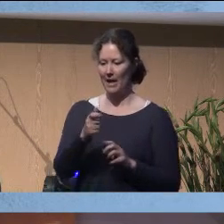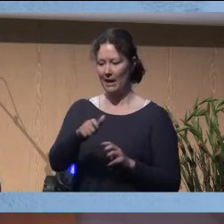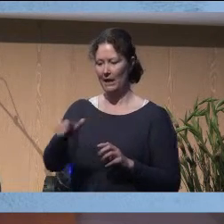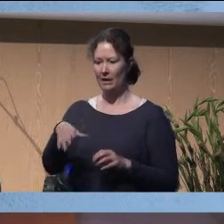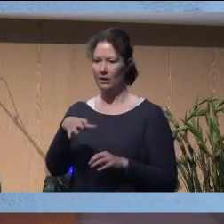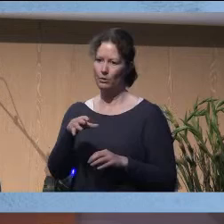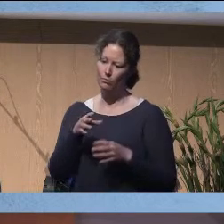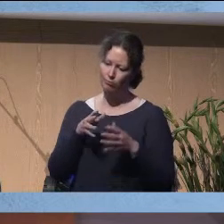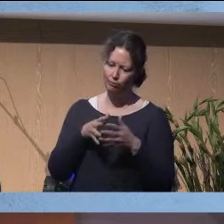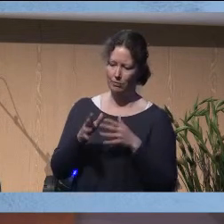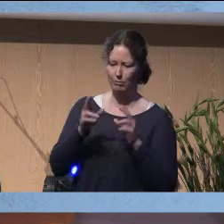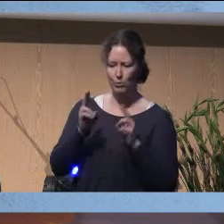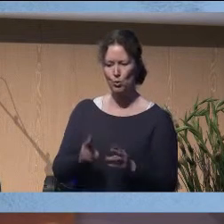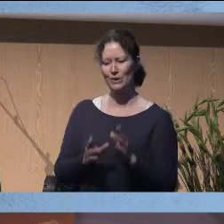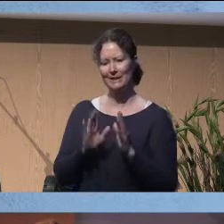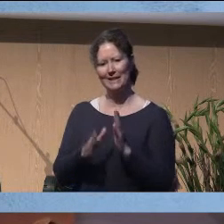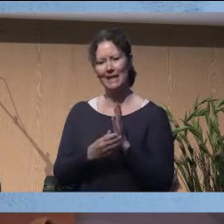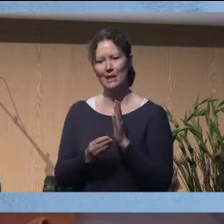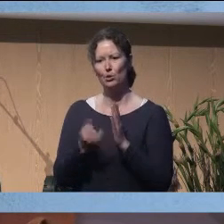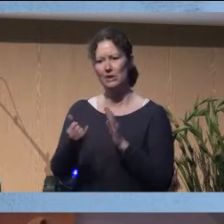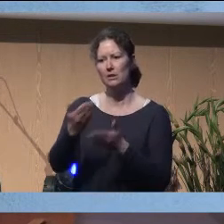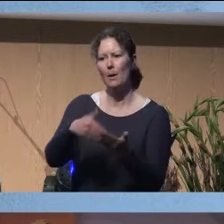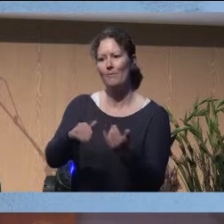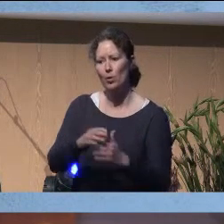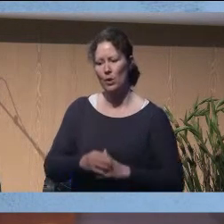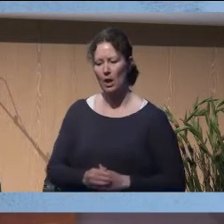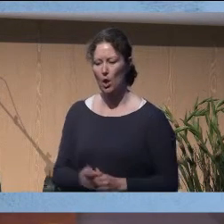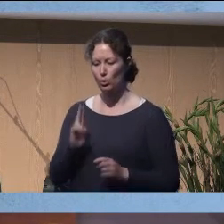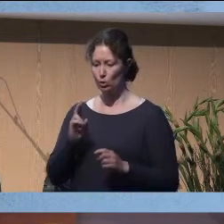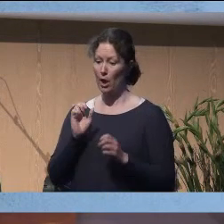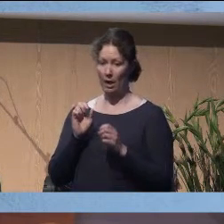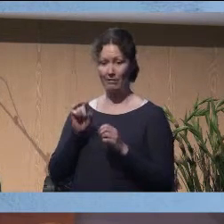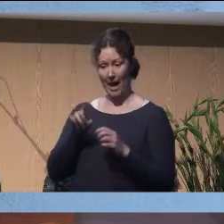ressurser fullt I bruk I samfunnet, og at det mangfoldig.